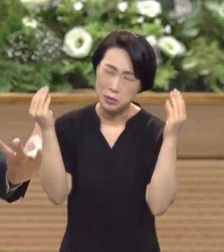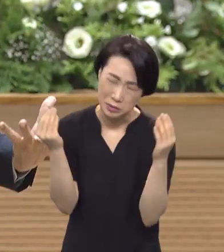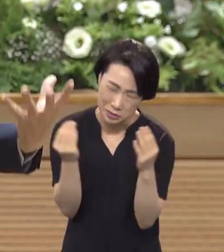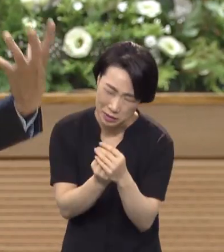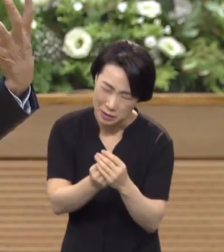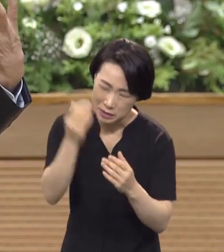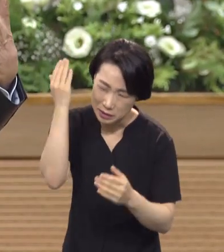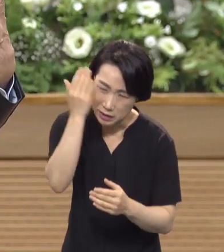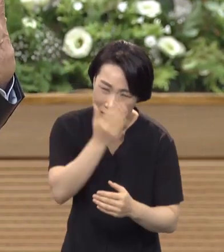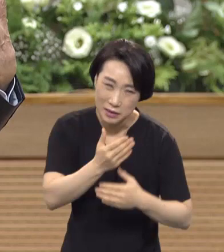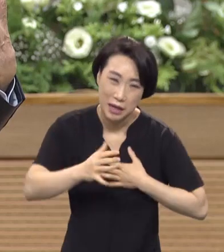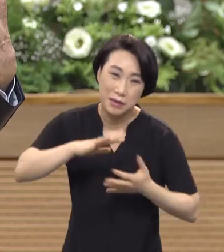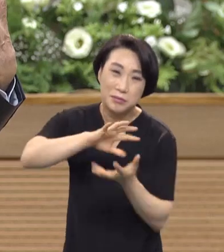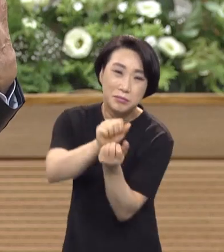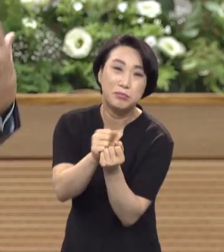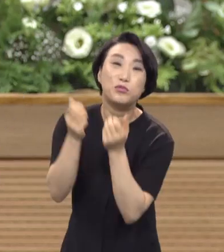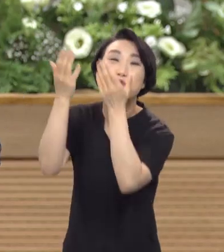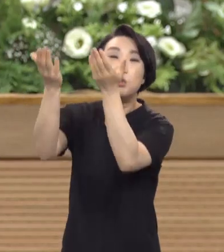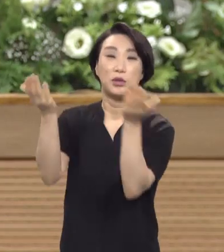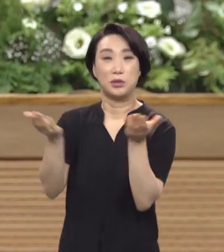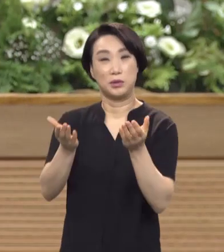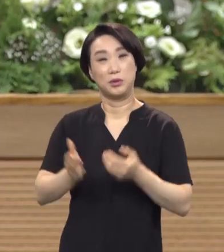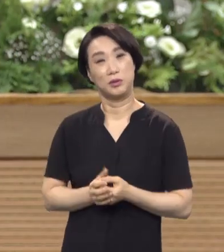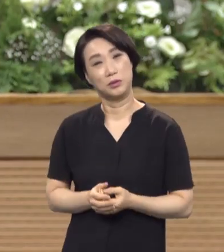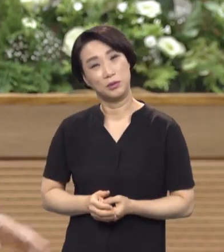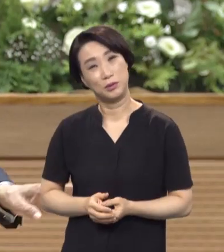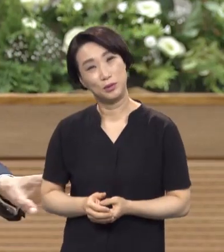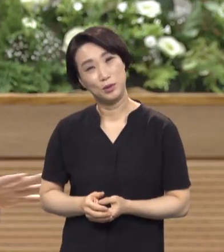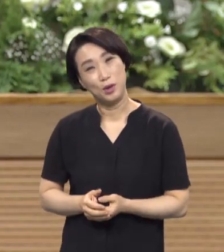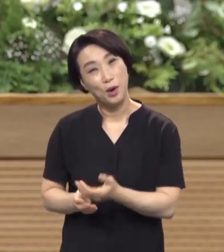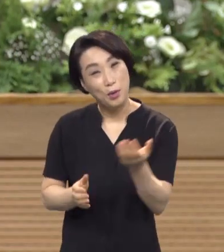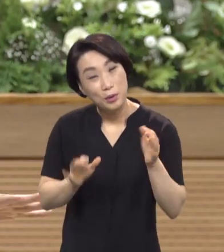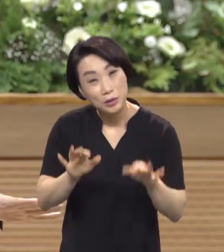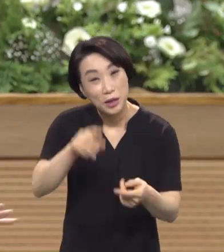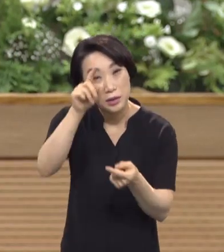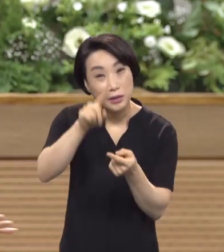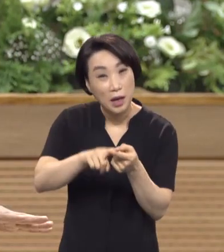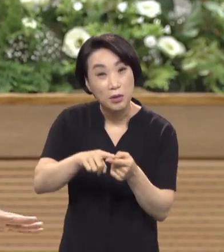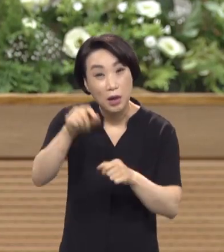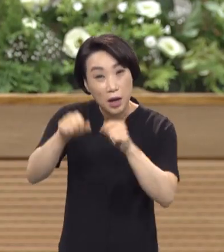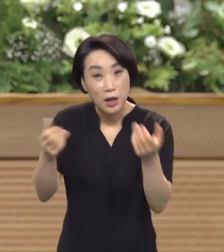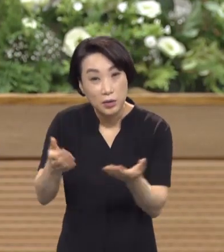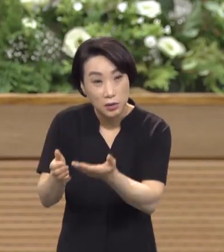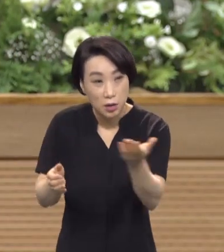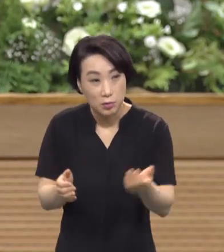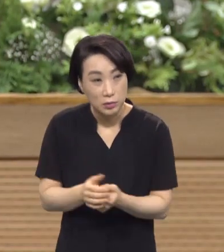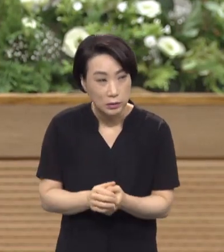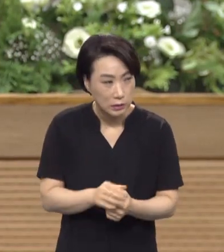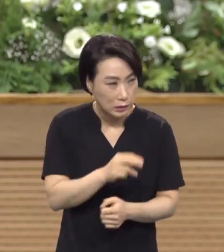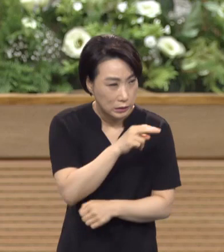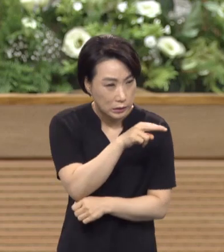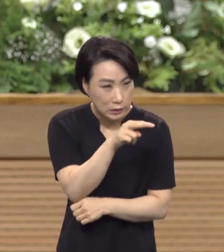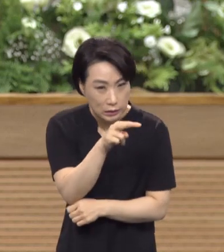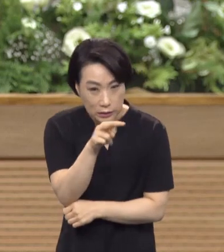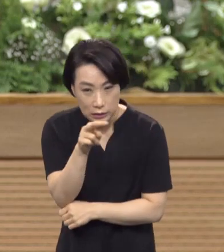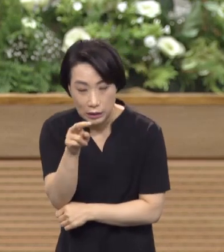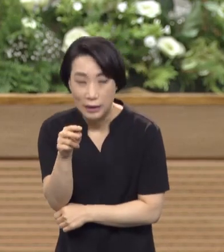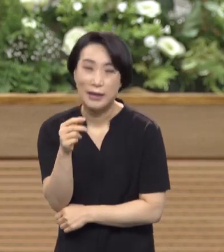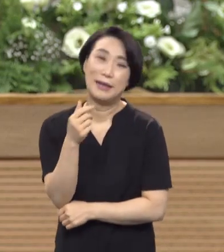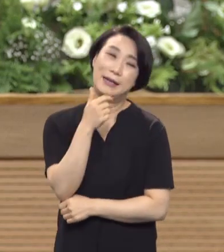온전하게 나를 올려드리는 것인데 응? 그렇게 하는 것을 가만히 보면 이게